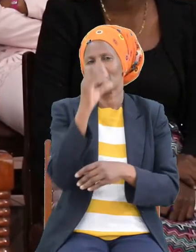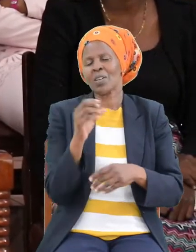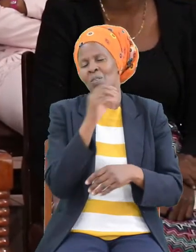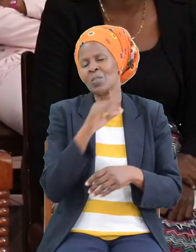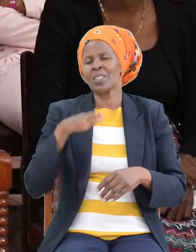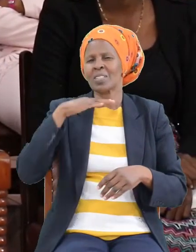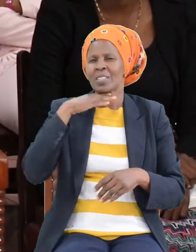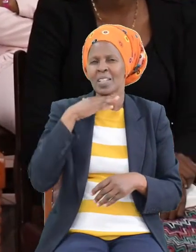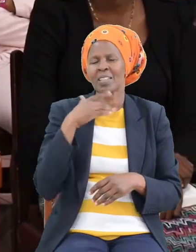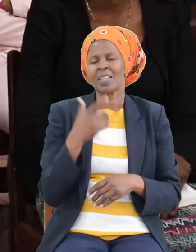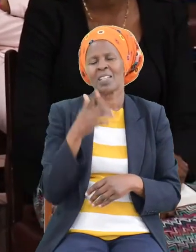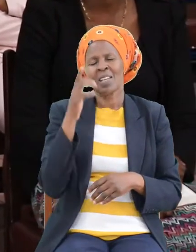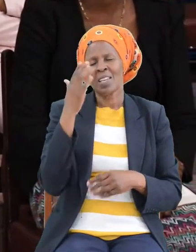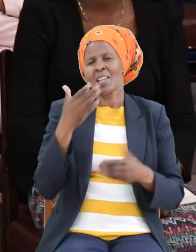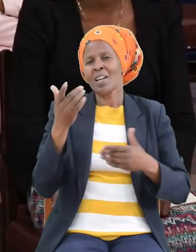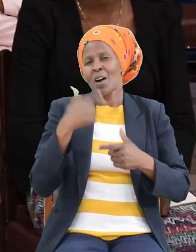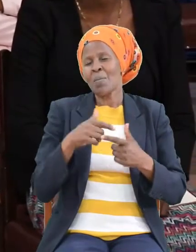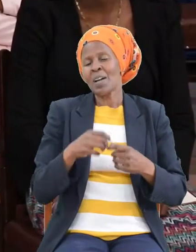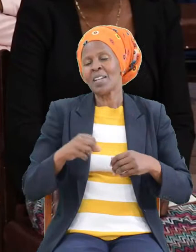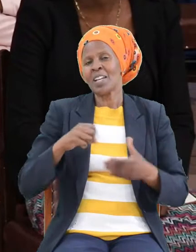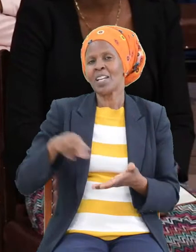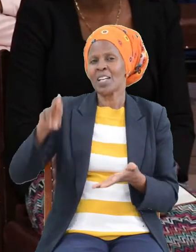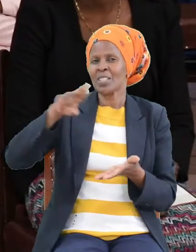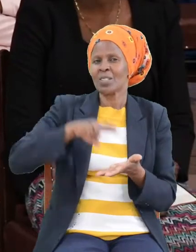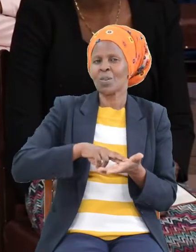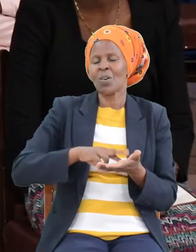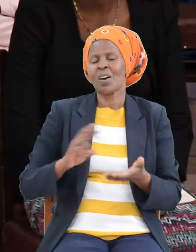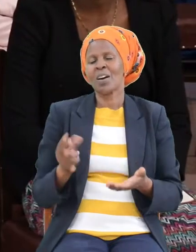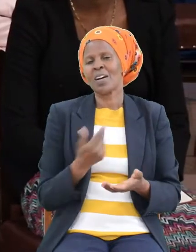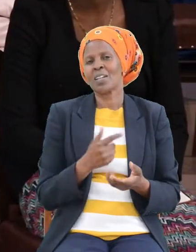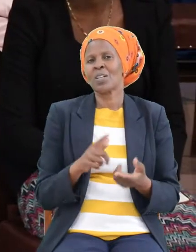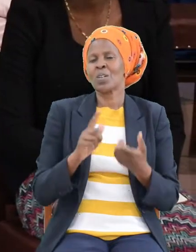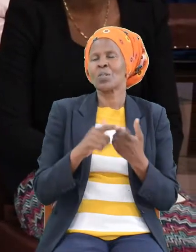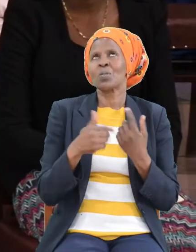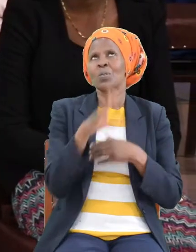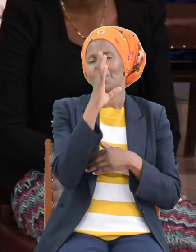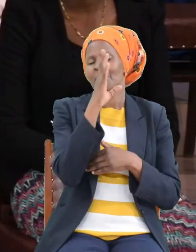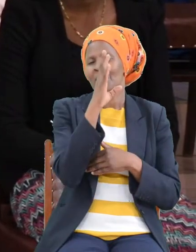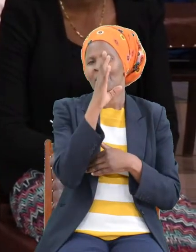akufe ili akuje aturudishe katika ule uhusiano wetu